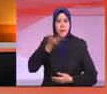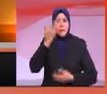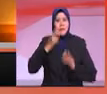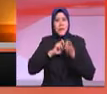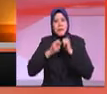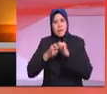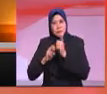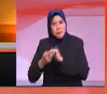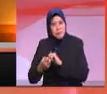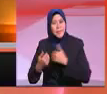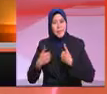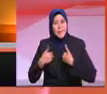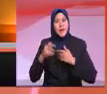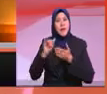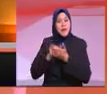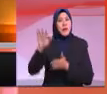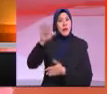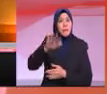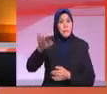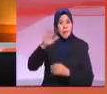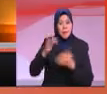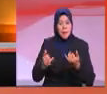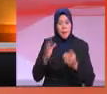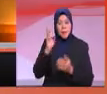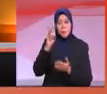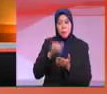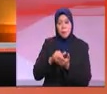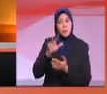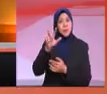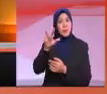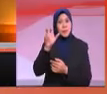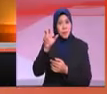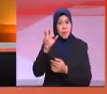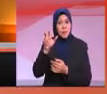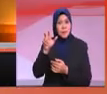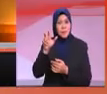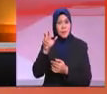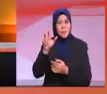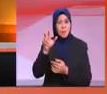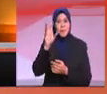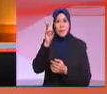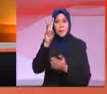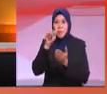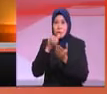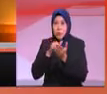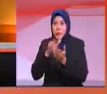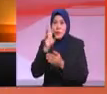dan sebagainya. Jadi ramalkan, ya, kalau 6,300